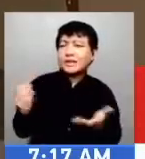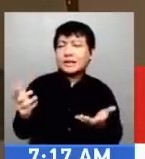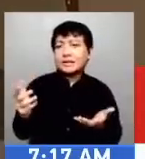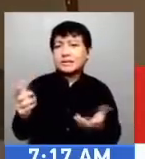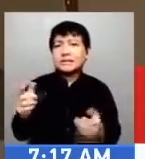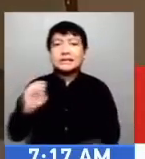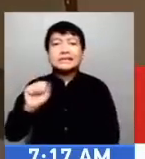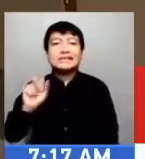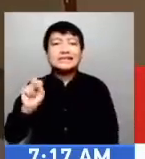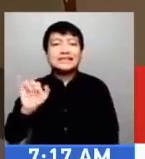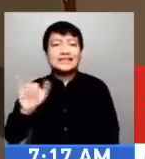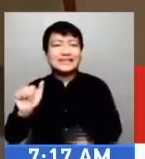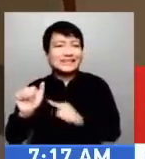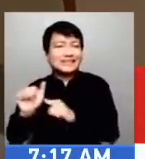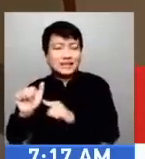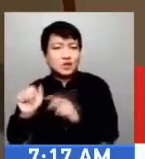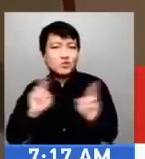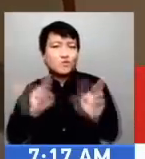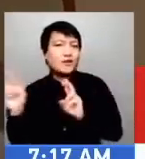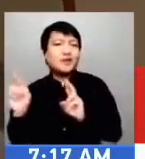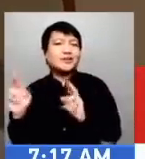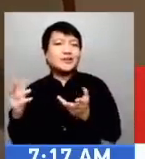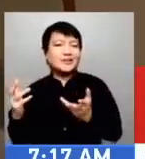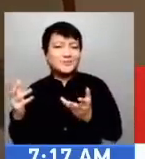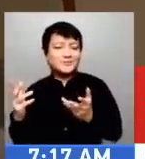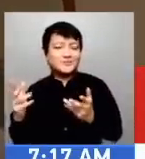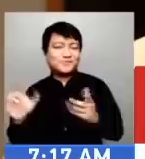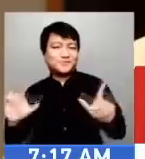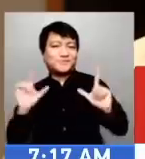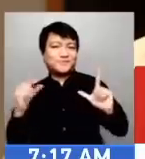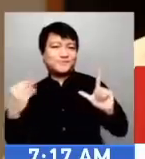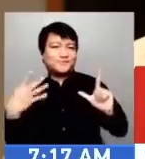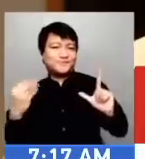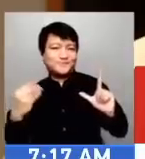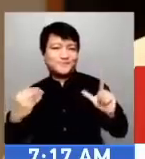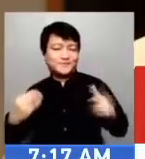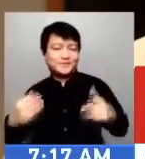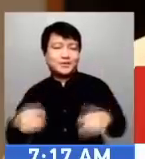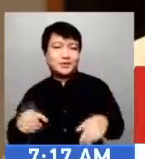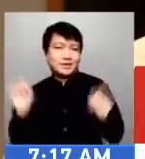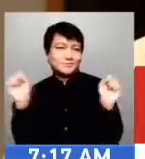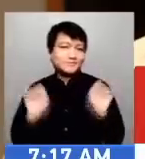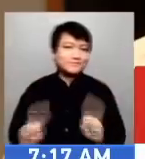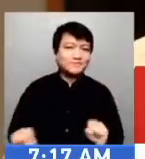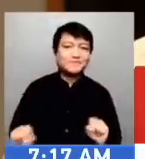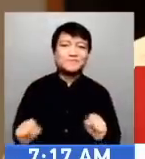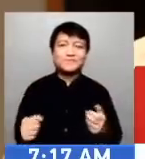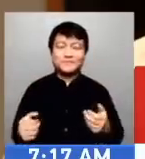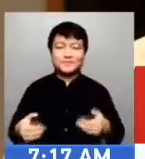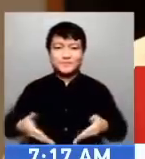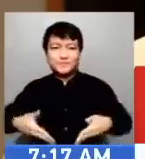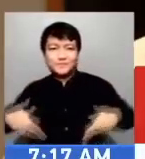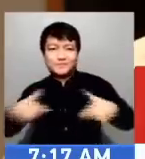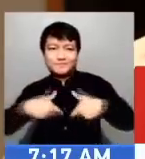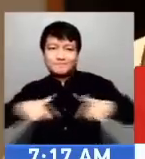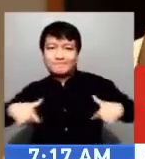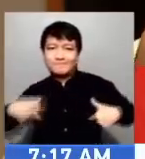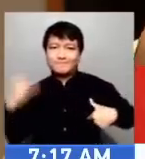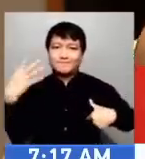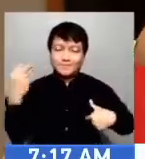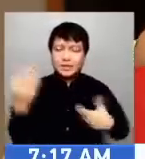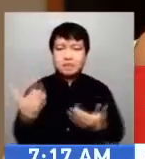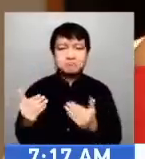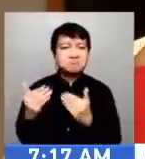ang kanyang bikini OOTDs. At para daw mas maging sexy at confident, tuloy-tuloy pa rin ang kanyang workout. Si Isabel Ortega